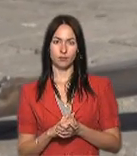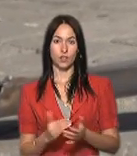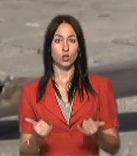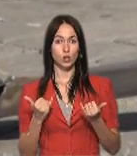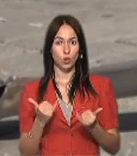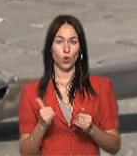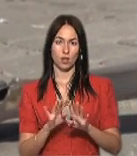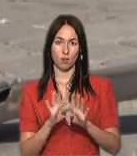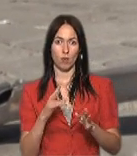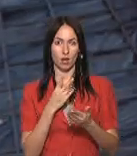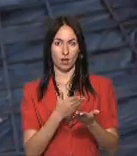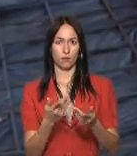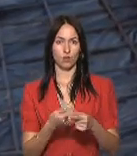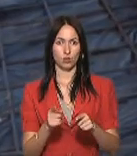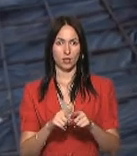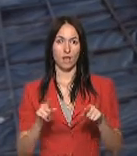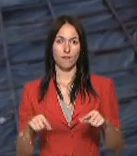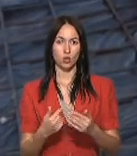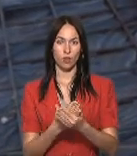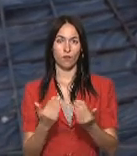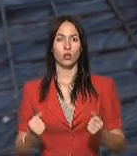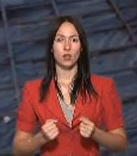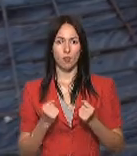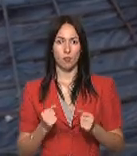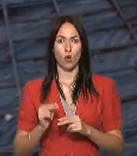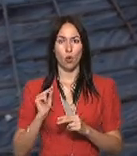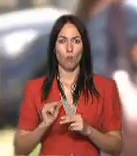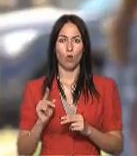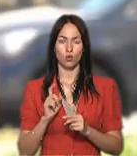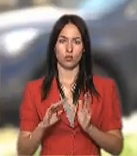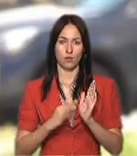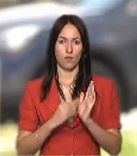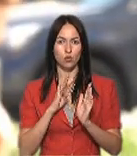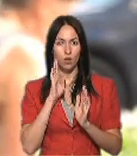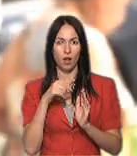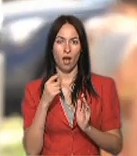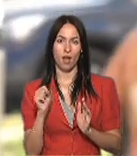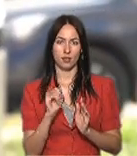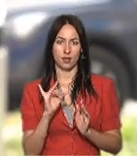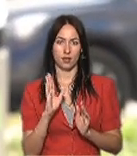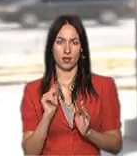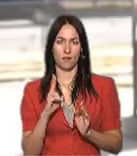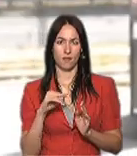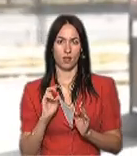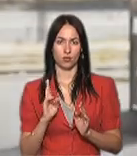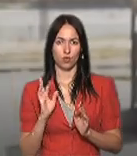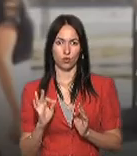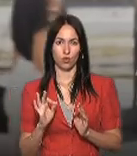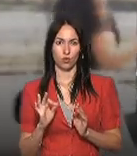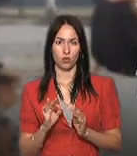Сьогодні паркан виглядає так. Відновити його намагалися робочі з 9-ї ранку, каже Андрій Іванченко. Він